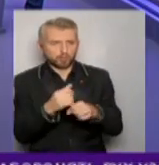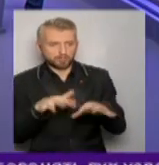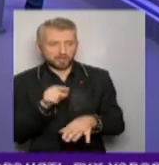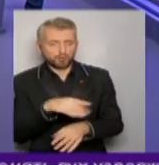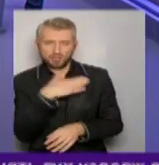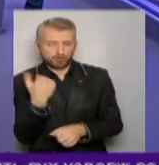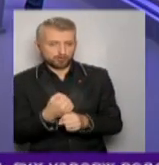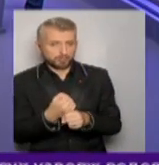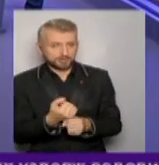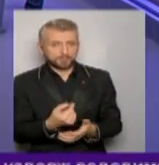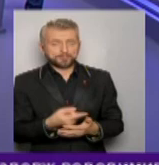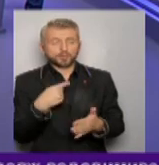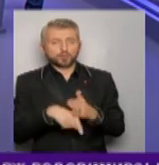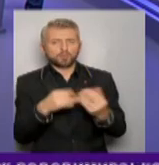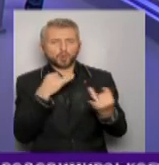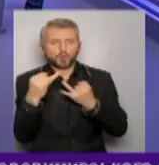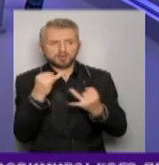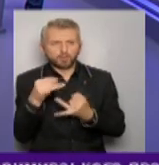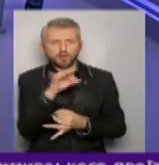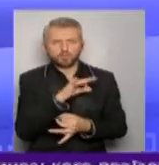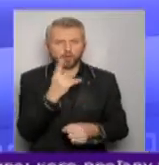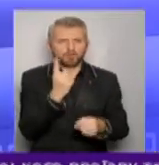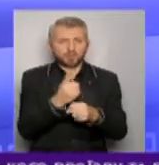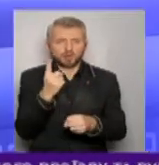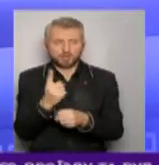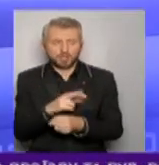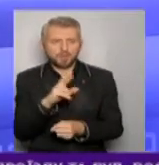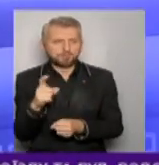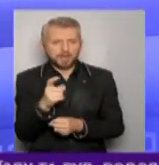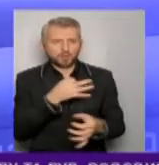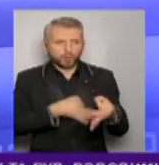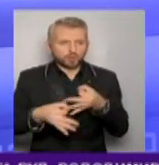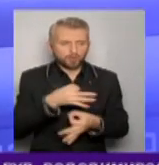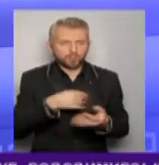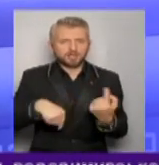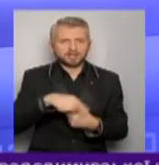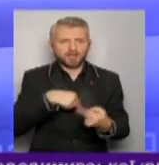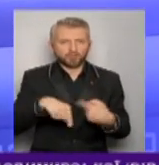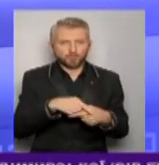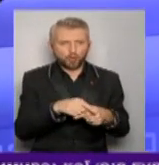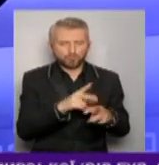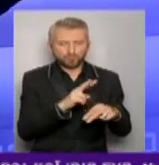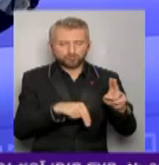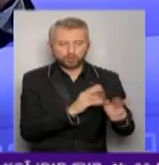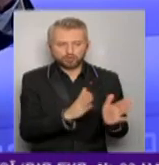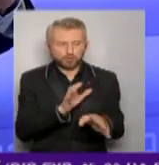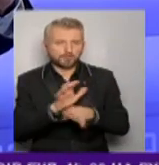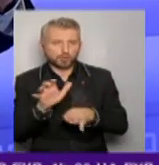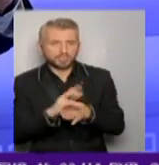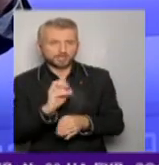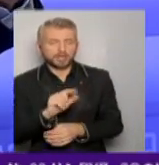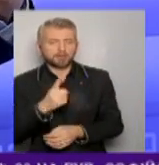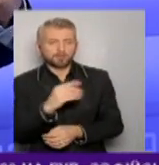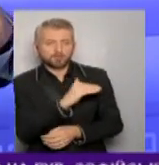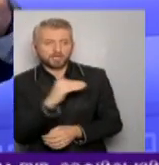робити не хочуть. Тому розмова навколо мораторію, без розмови навколо організаційної структури виробництва на первинному рівні